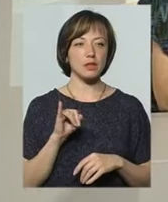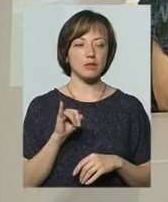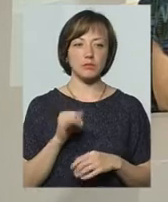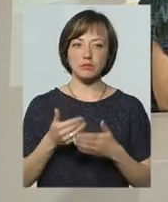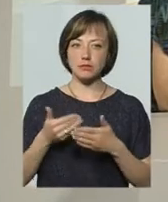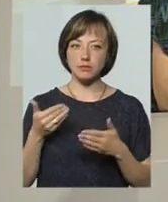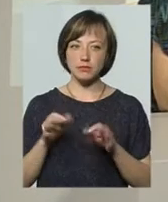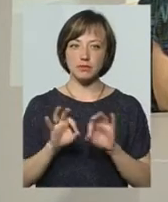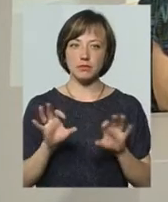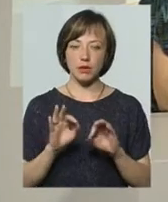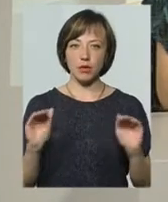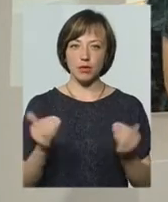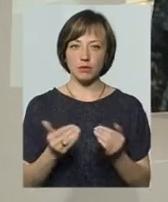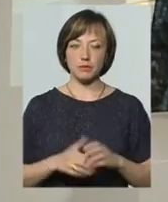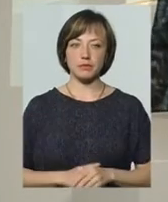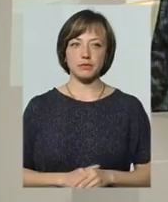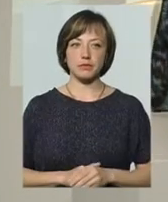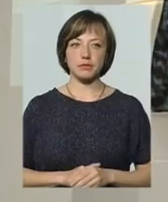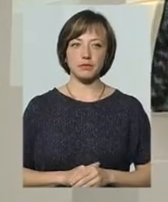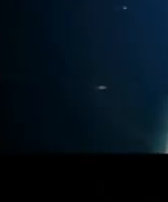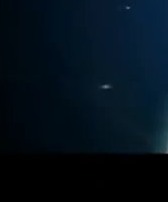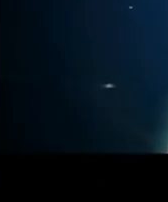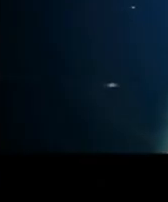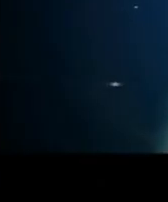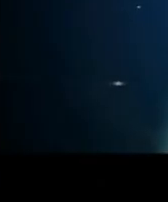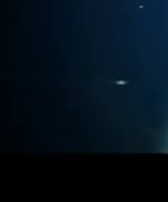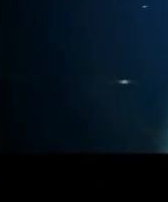прологом коротка замальовка.